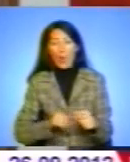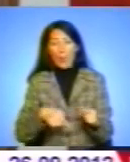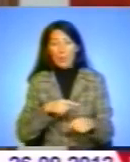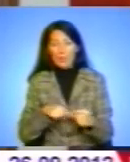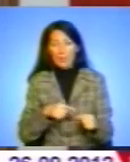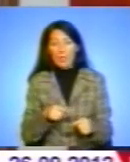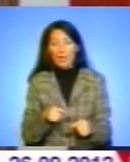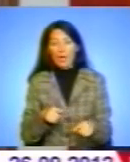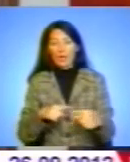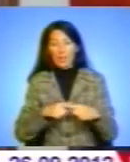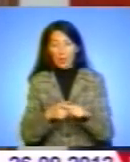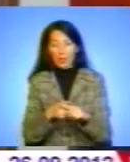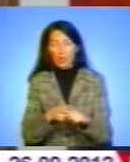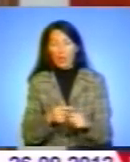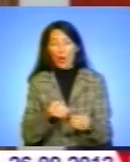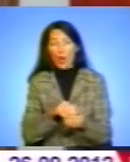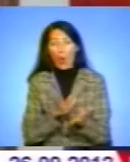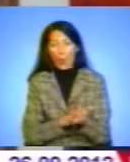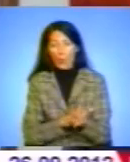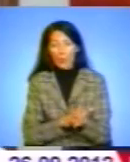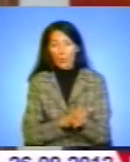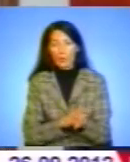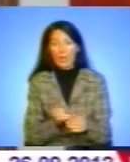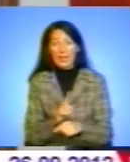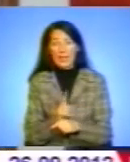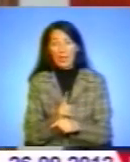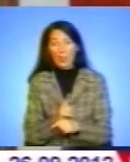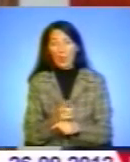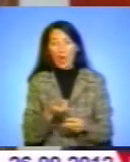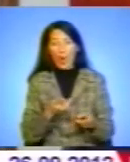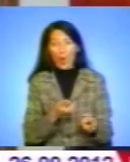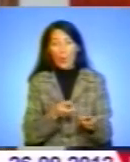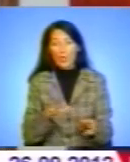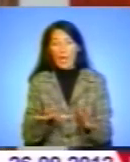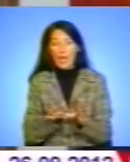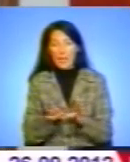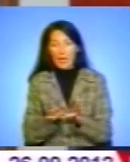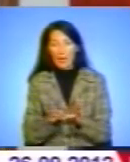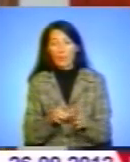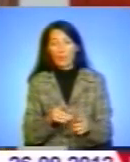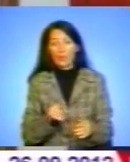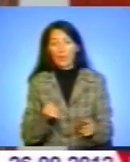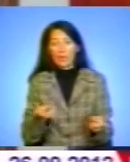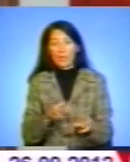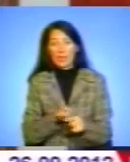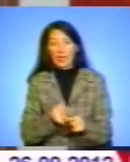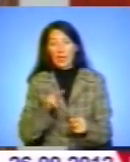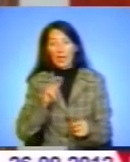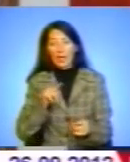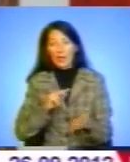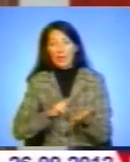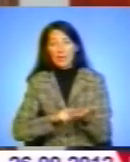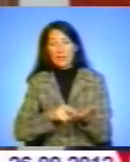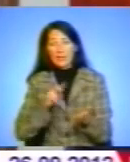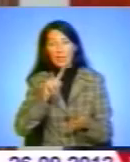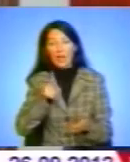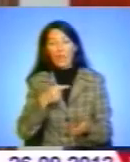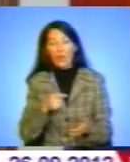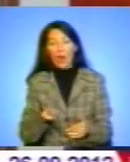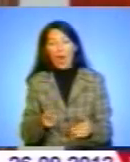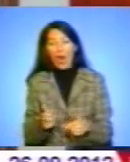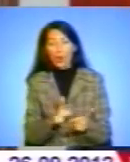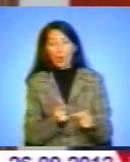званого технологічного обліку на Тернопільтеплокомуненерго, це невід'ємна ліцензійна вимога. Готується до